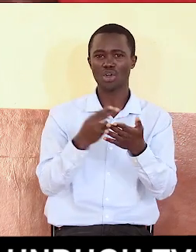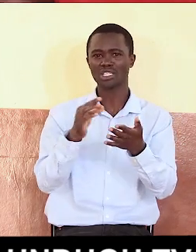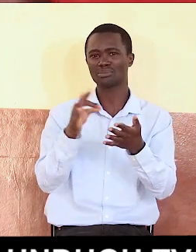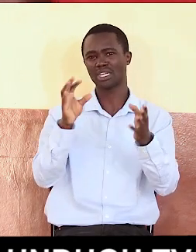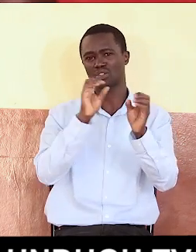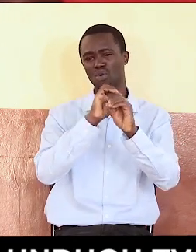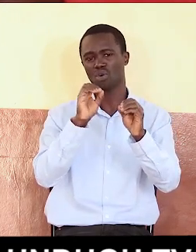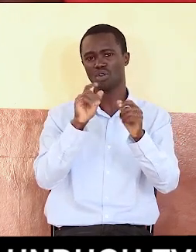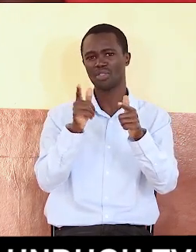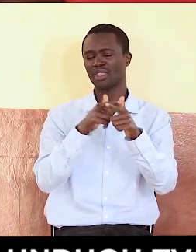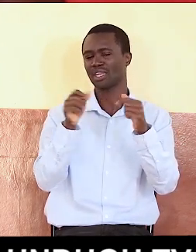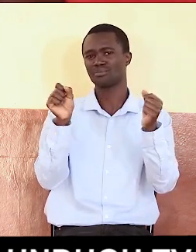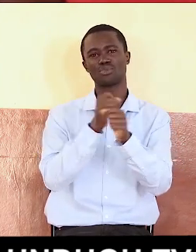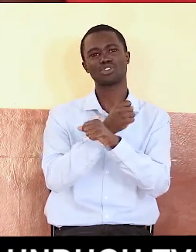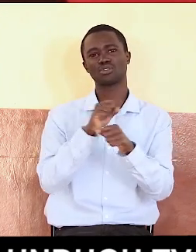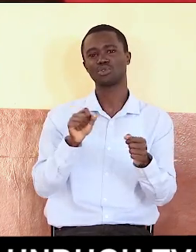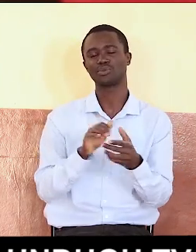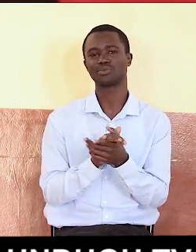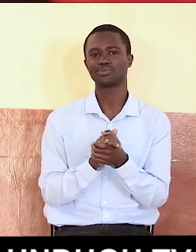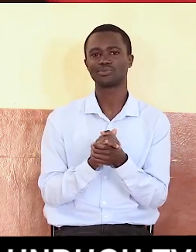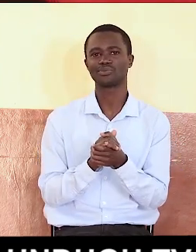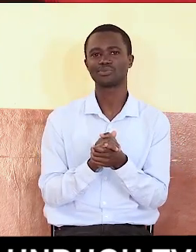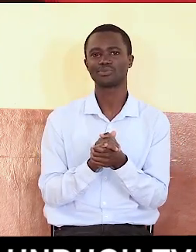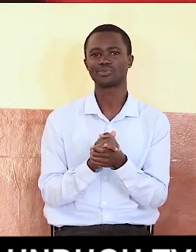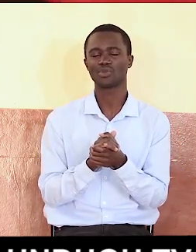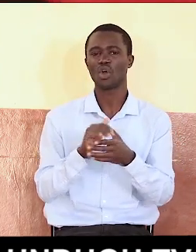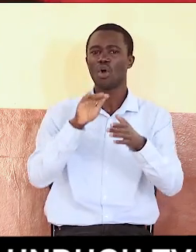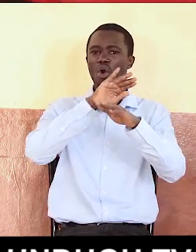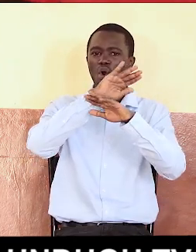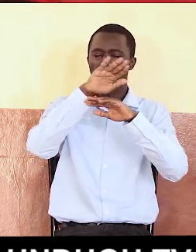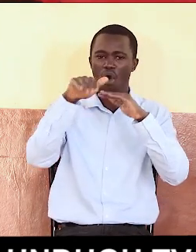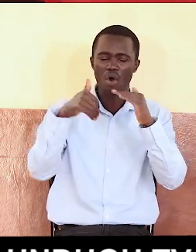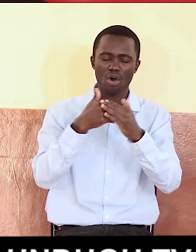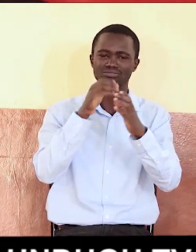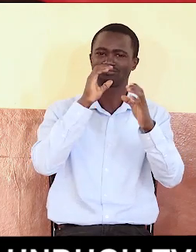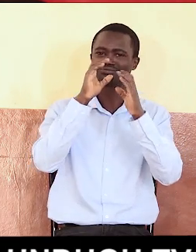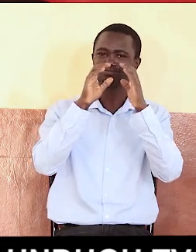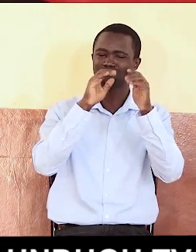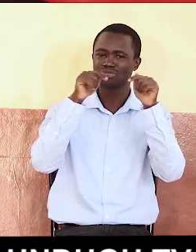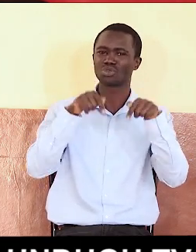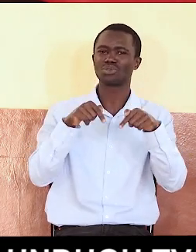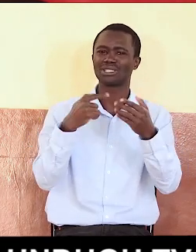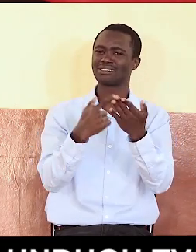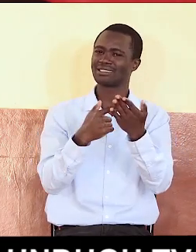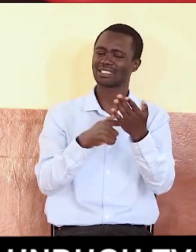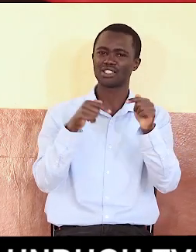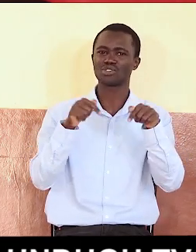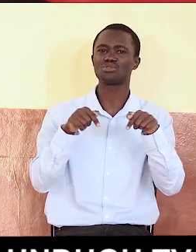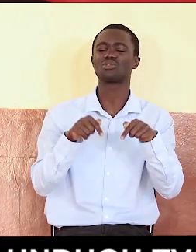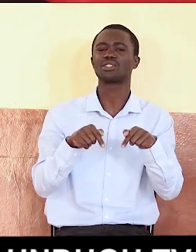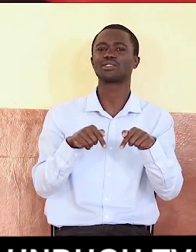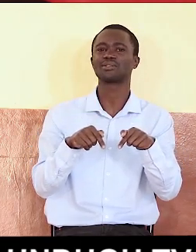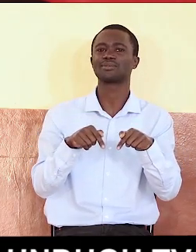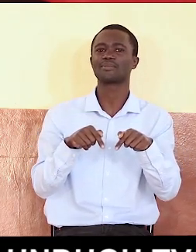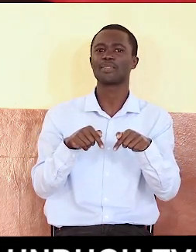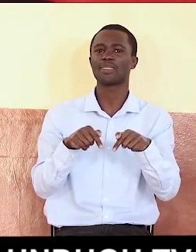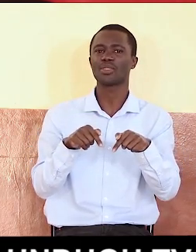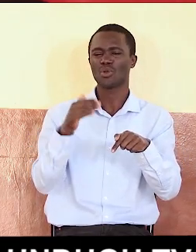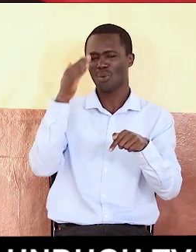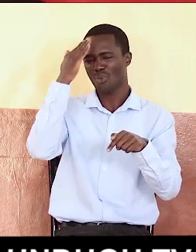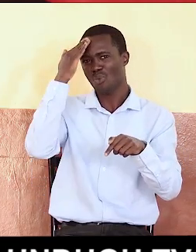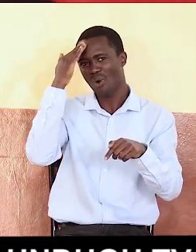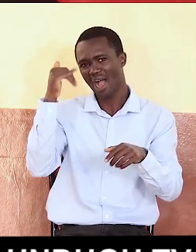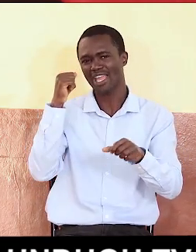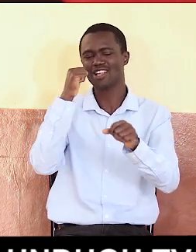Mtakatifu hatuwezi. Hayo yote tumeyazungumza. Kiini cha kuyafanya na